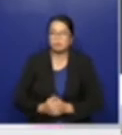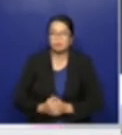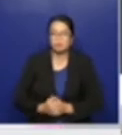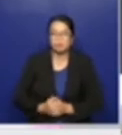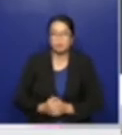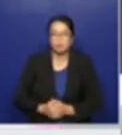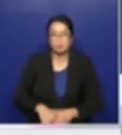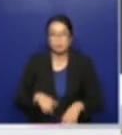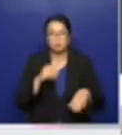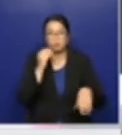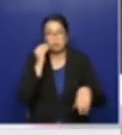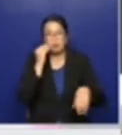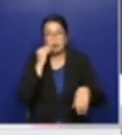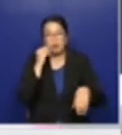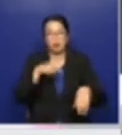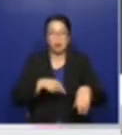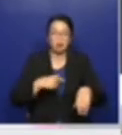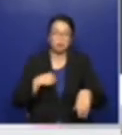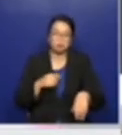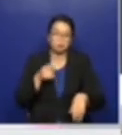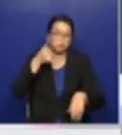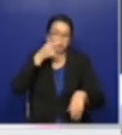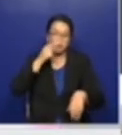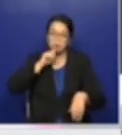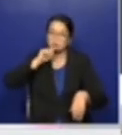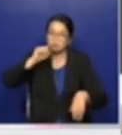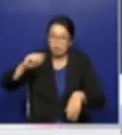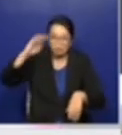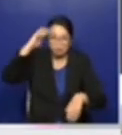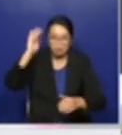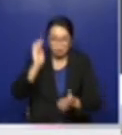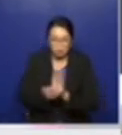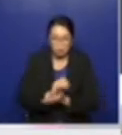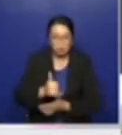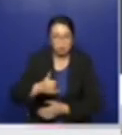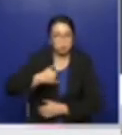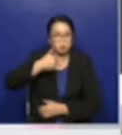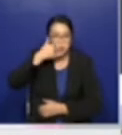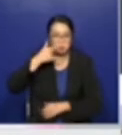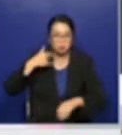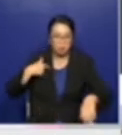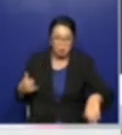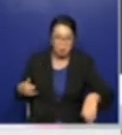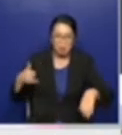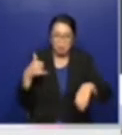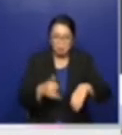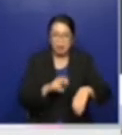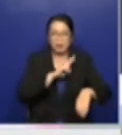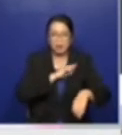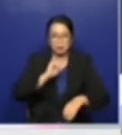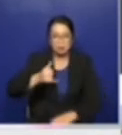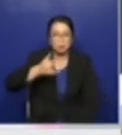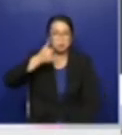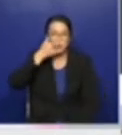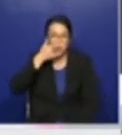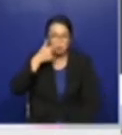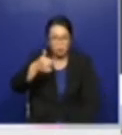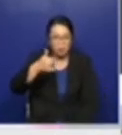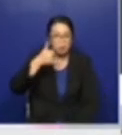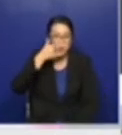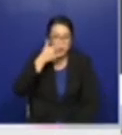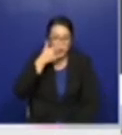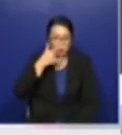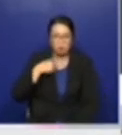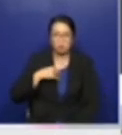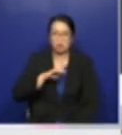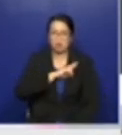อยู่บ้านสามารถแจ้งความร้องทุกข์ได้โดยระบบอิเล็กทรอนิกส์ก็ไม่มีนี่ท่านรออะไรอยู่ให้ประ